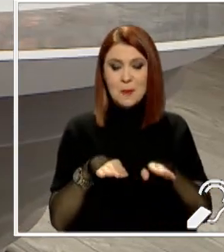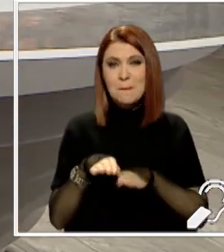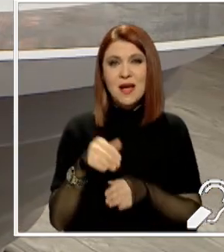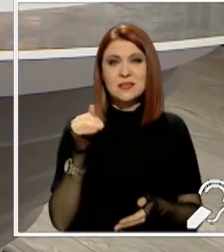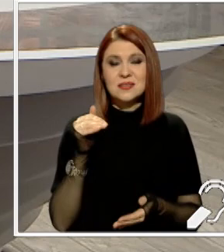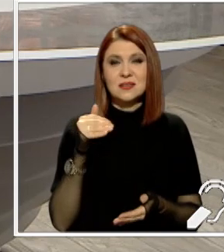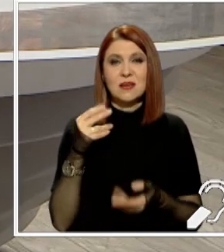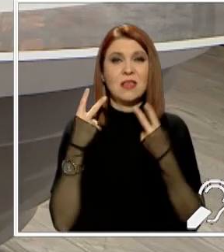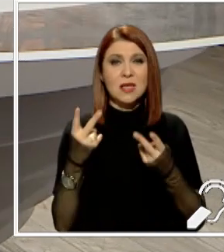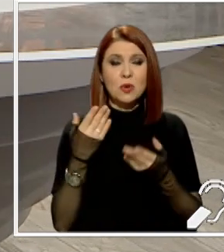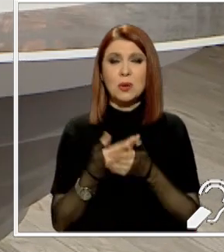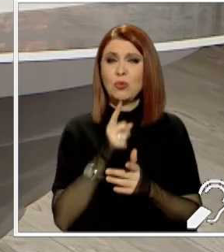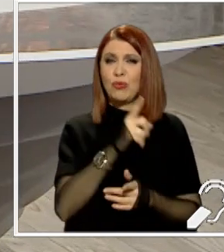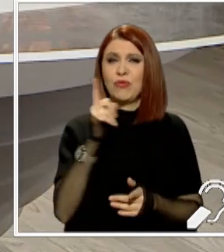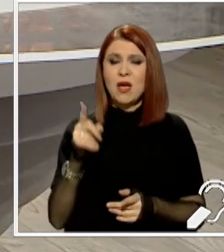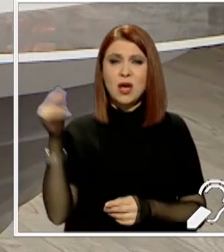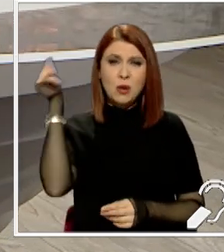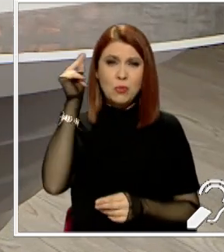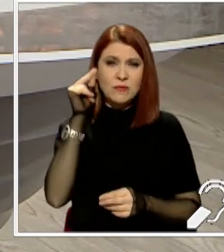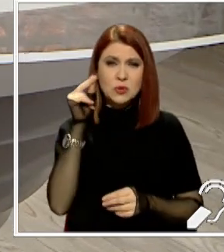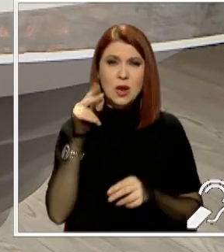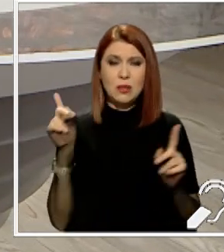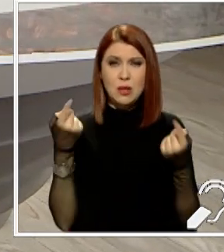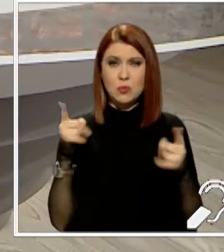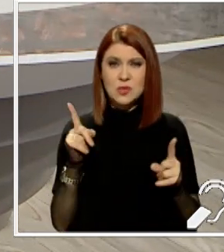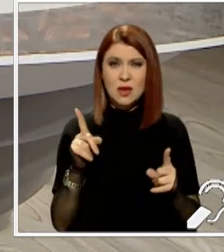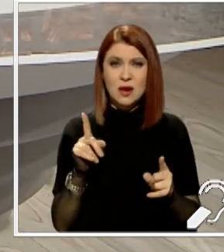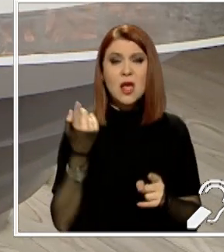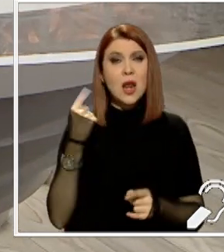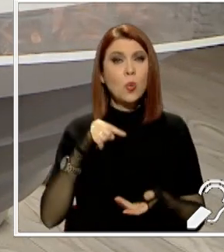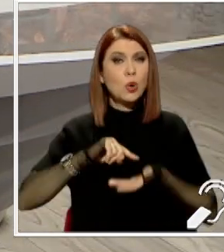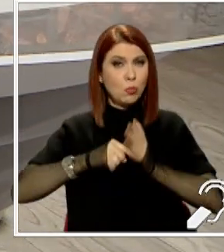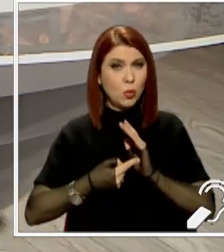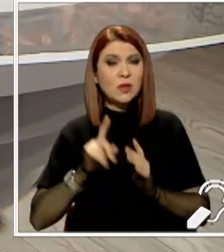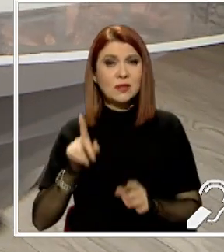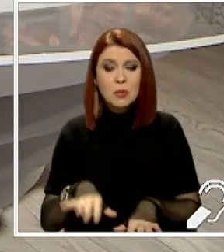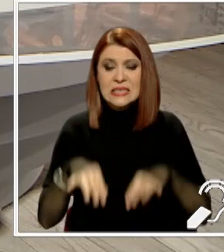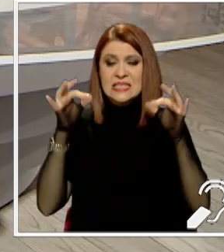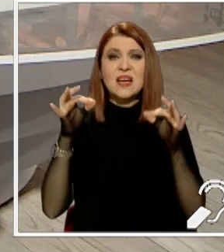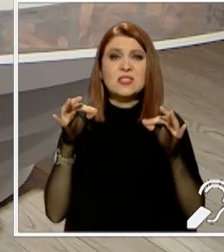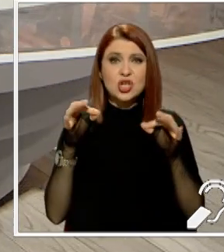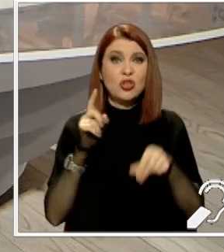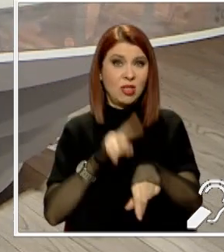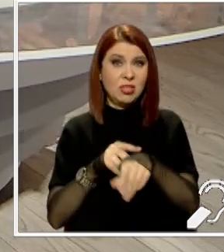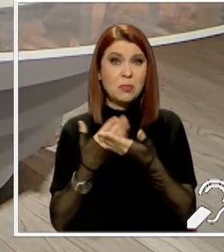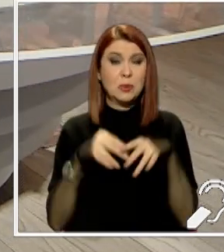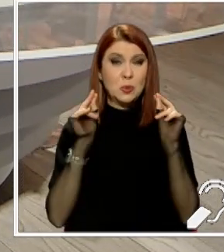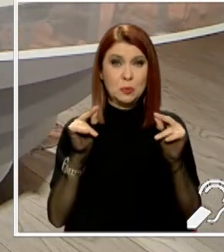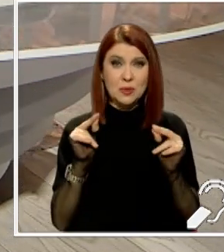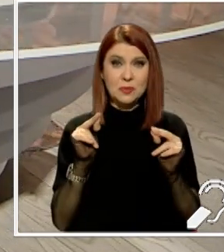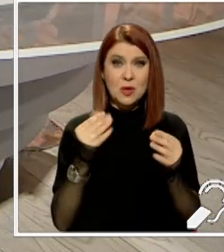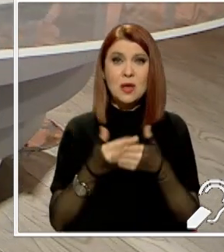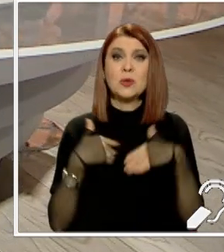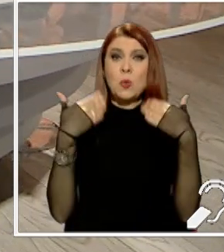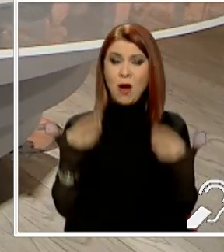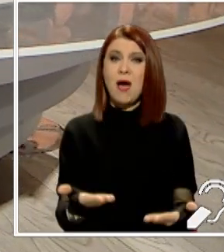every musician, every professional musician career, I say. At some point, you have to find a time to teach because you need to give